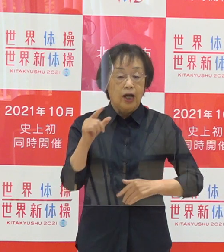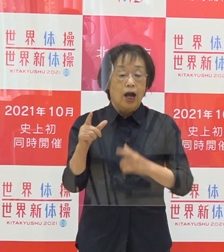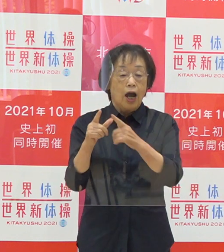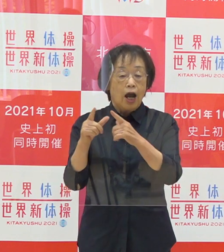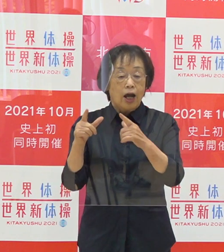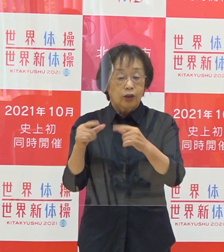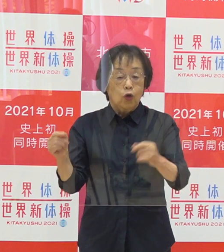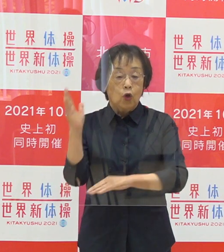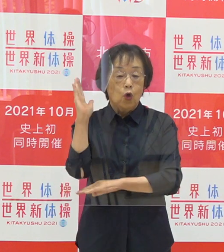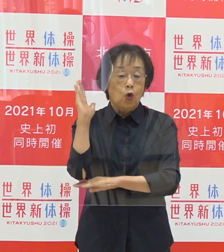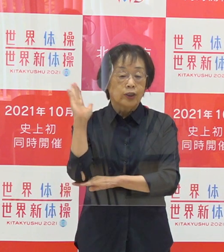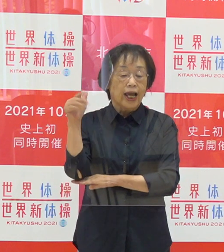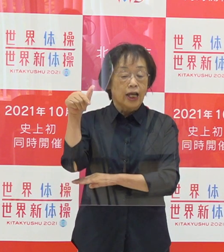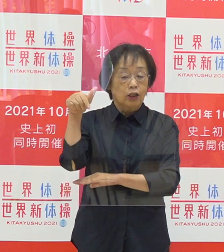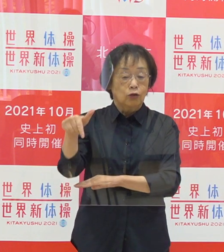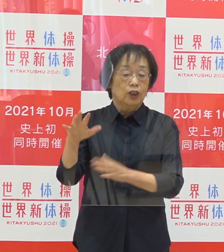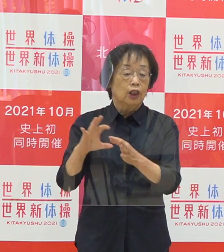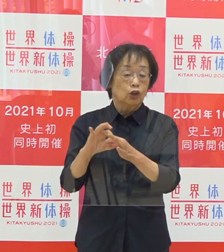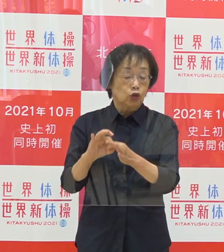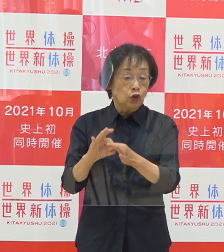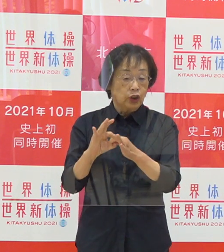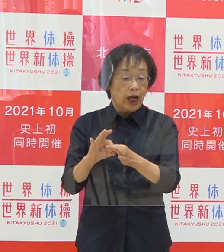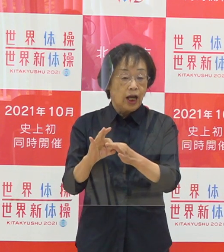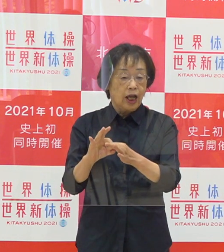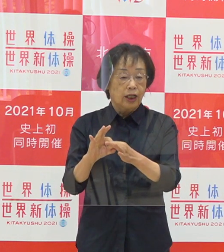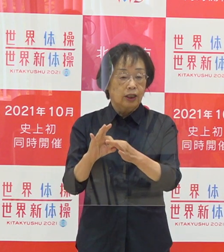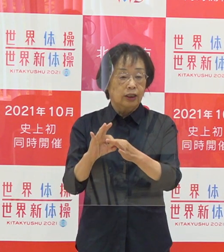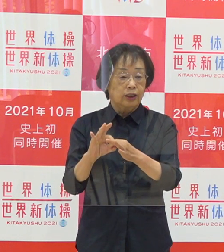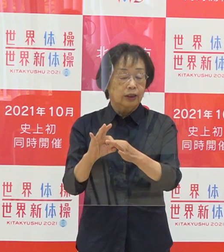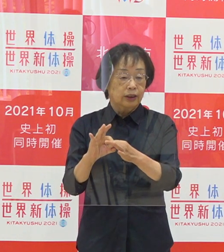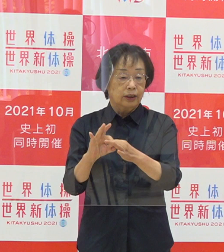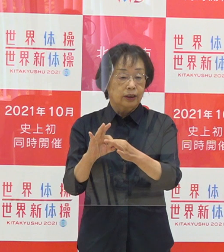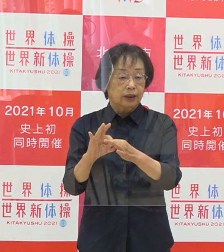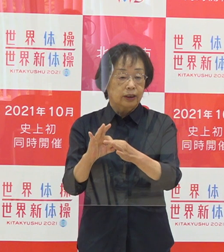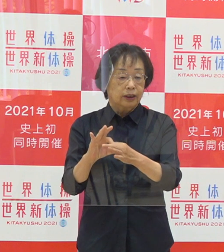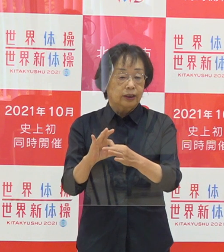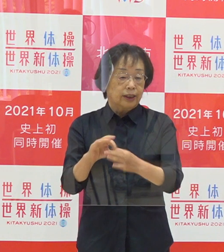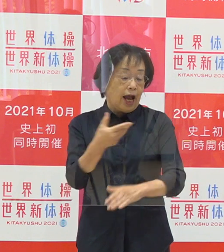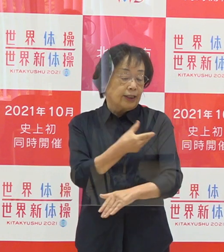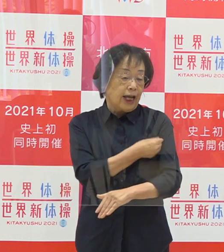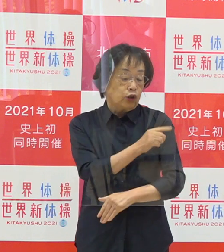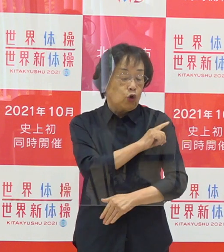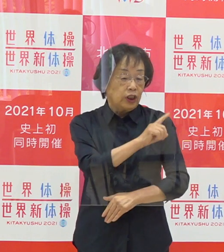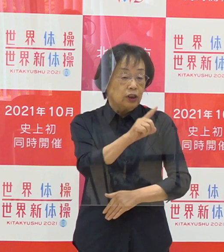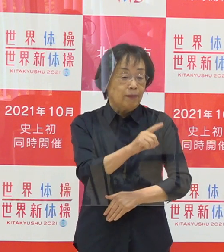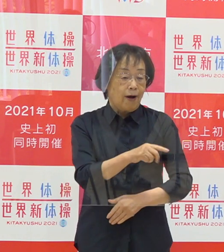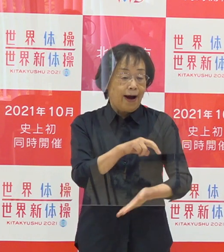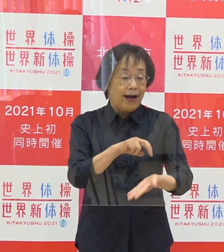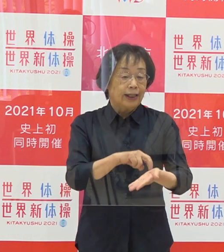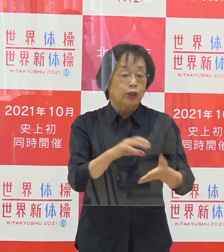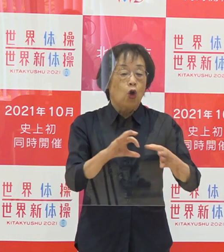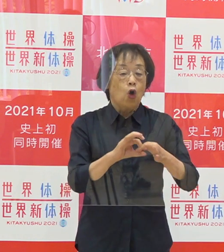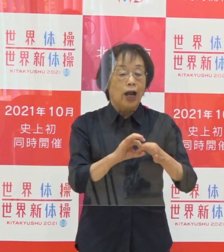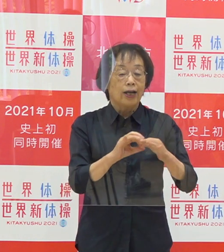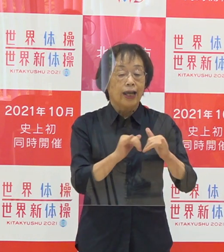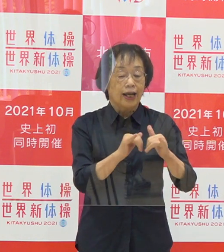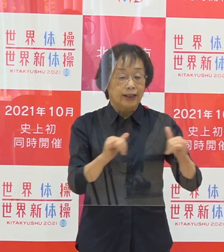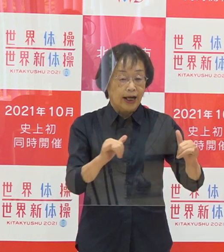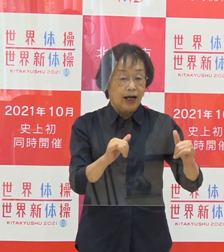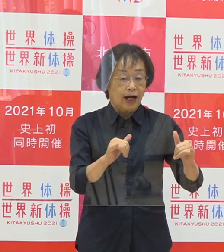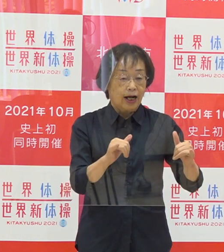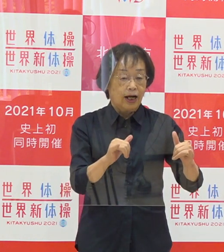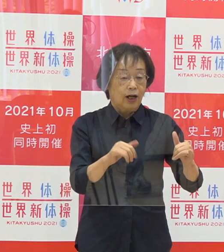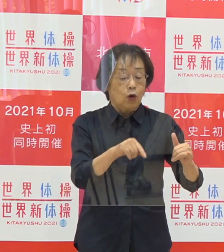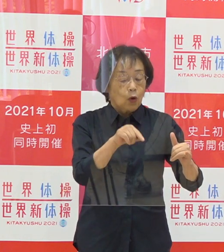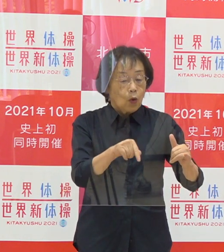てもある一定時期から一番最初に打たれたのは医療関係者でございますので、医療従事者は医